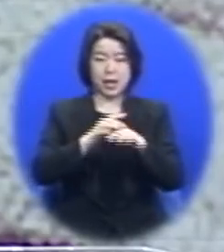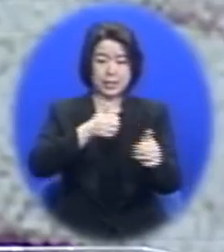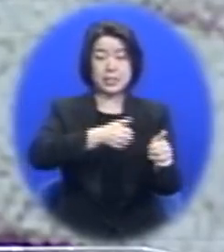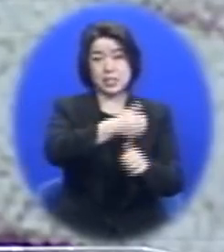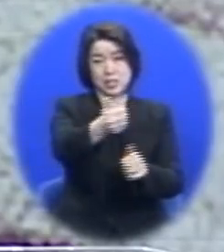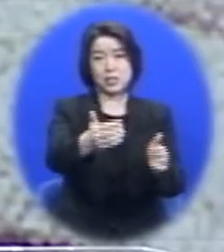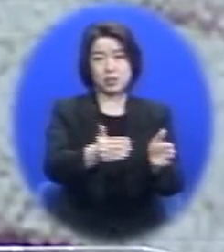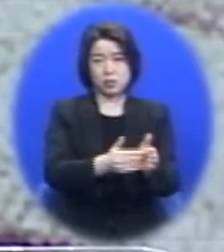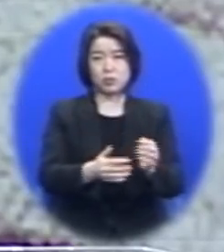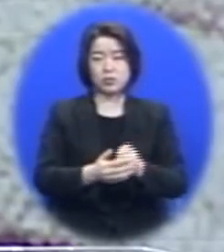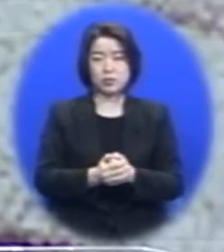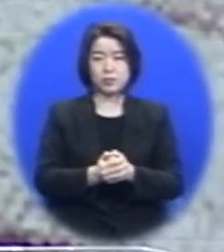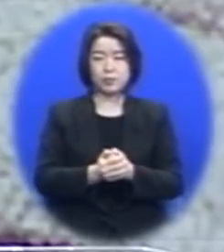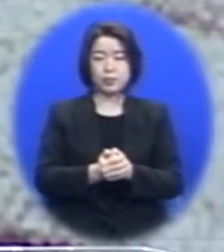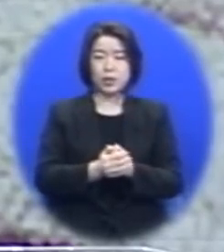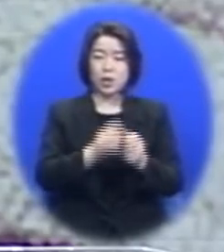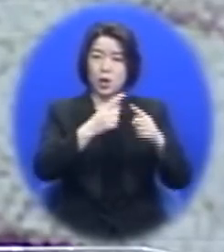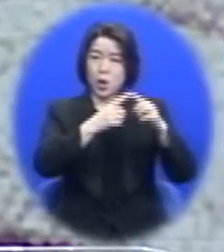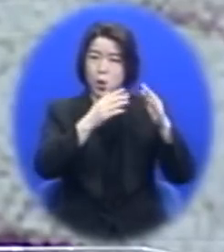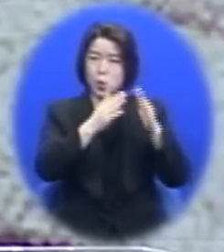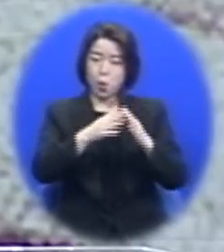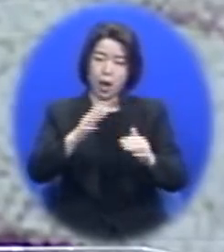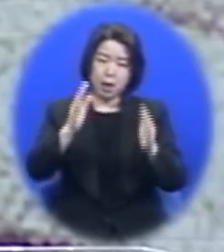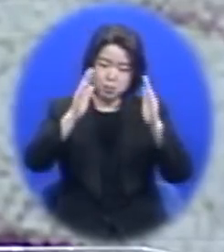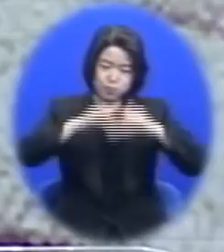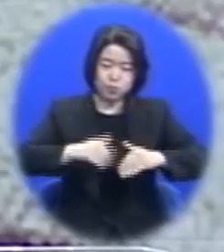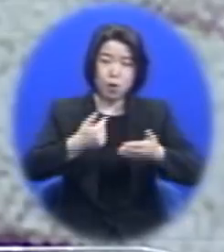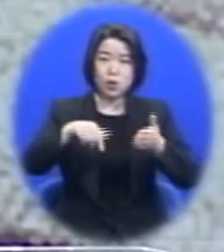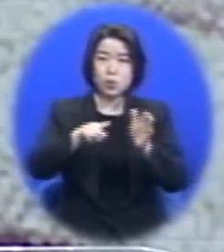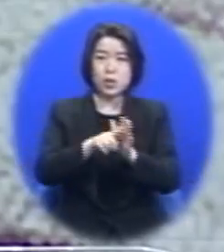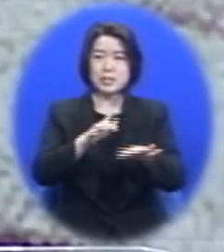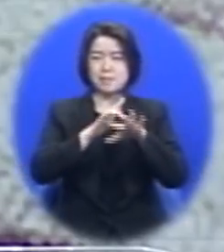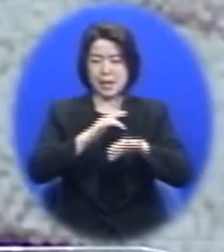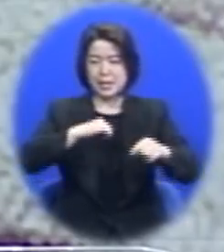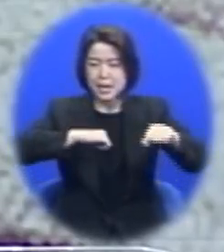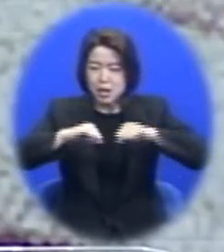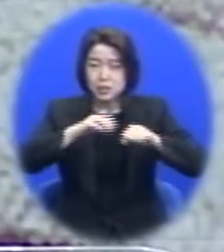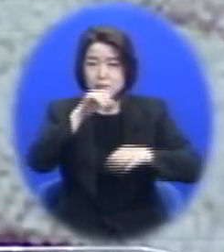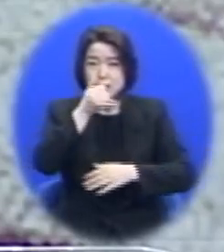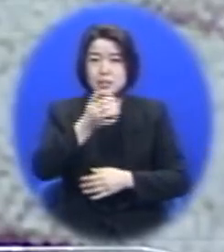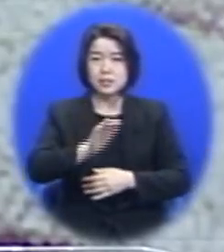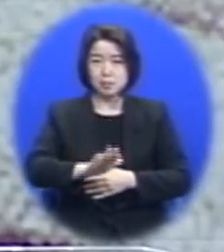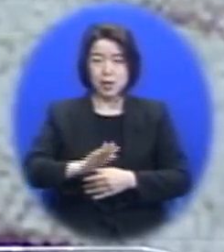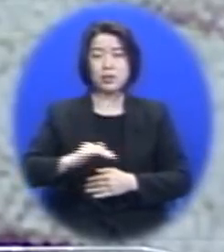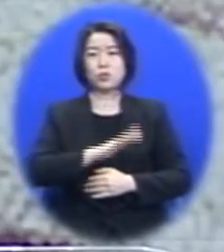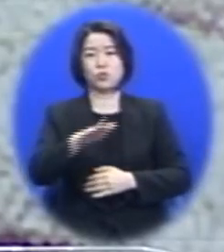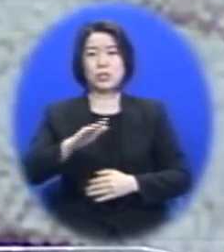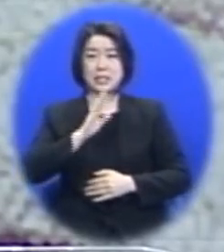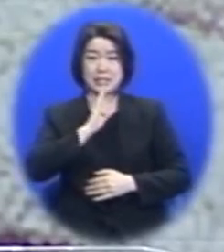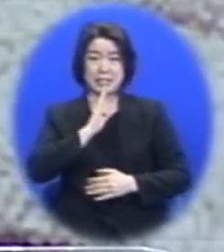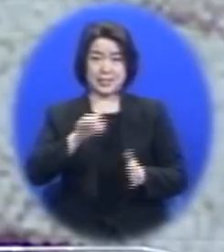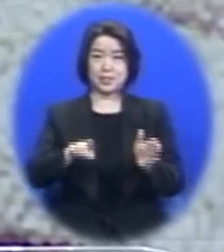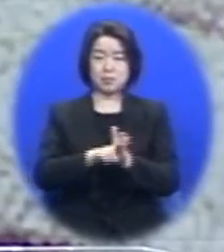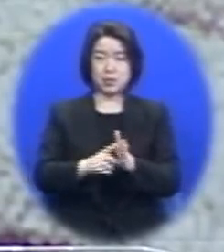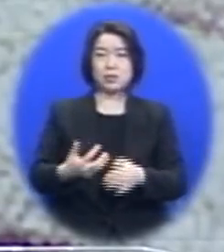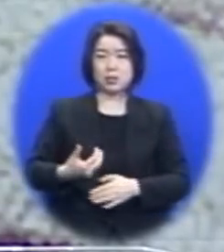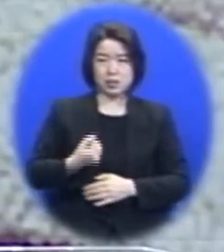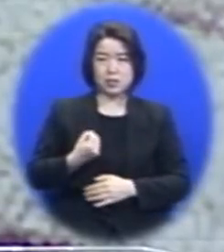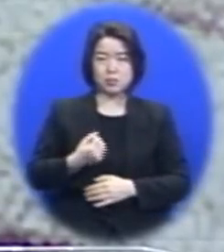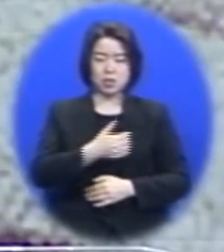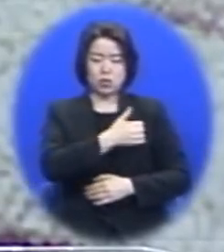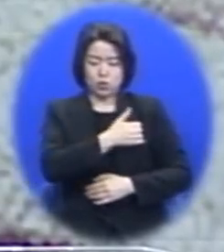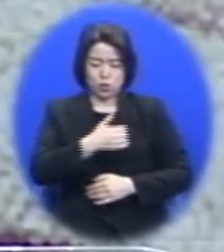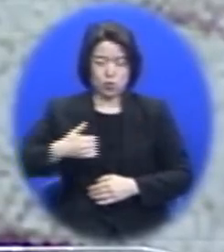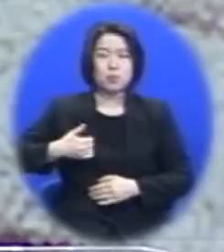마귀는 교회를 무너뜨리고 역사 하지만 우리가 진짜 믿음을 가지면 우리는 능히 마귀와 싸울 수도